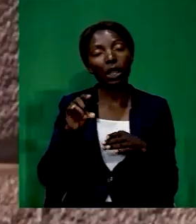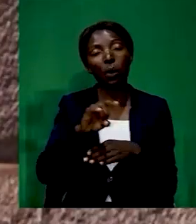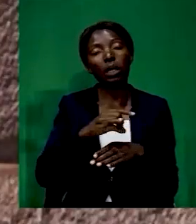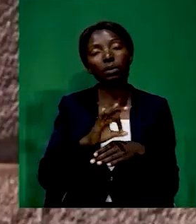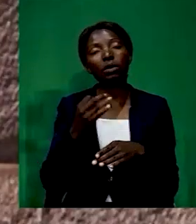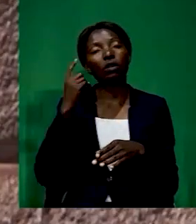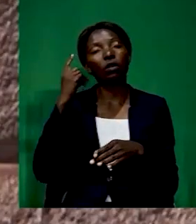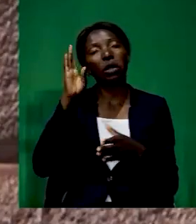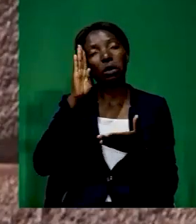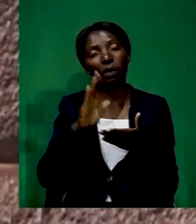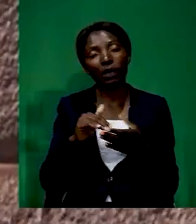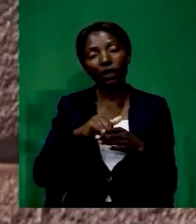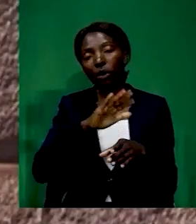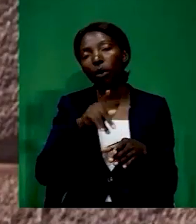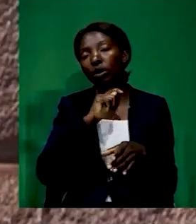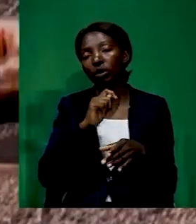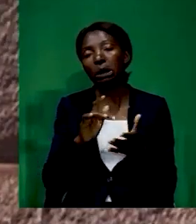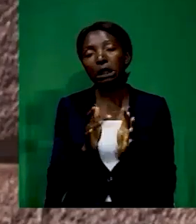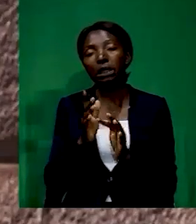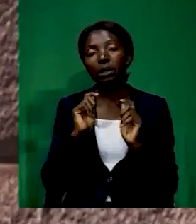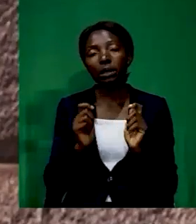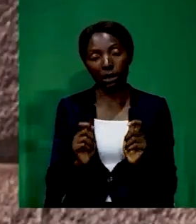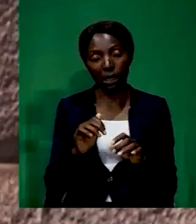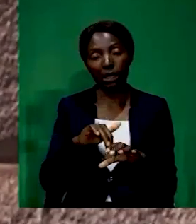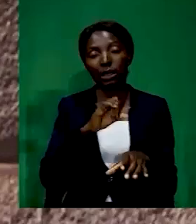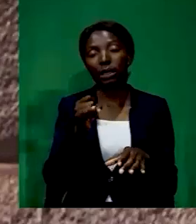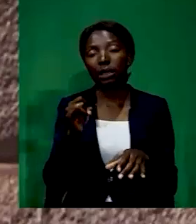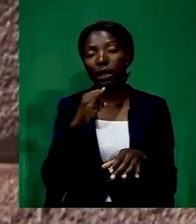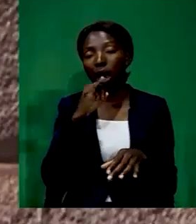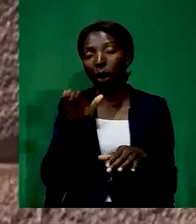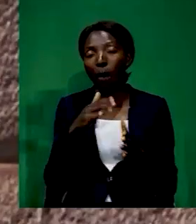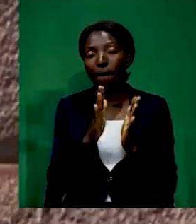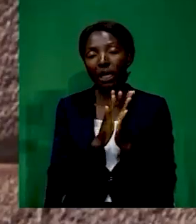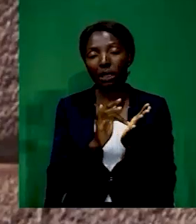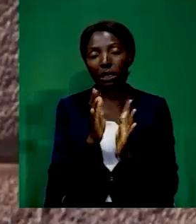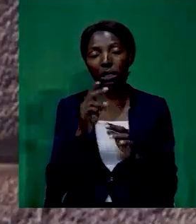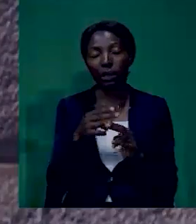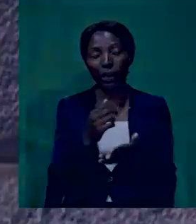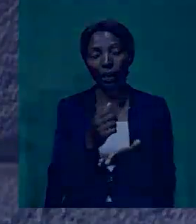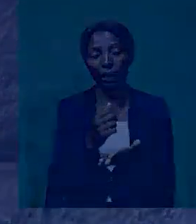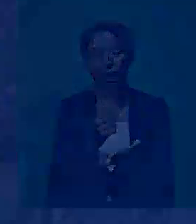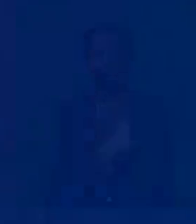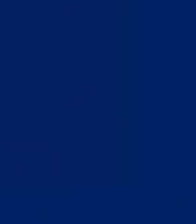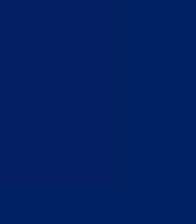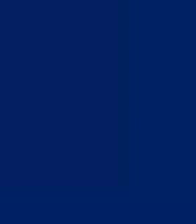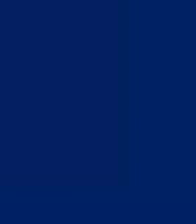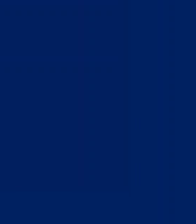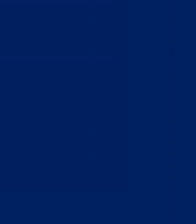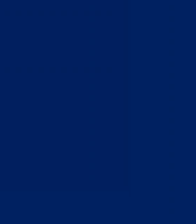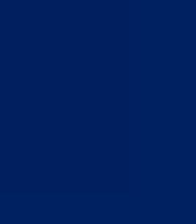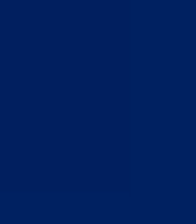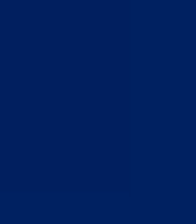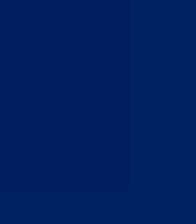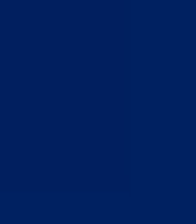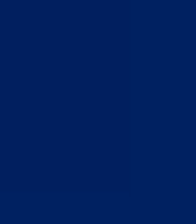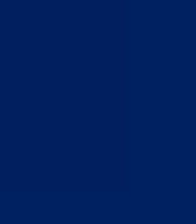waMwari. Takatenda mzvokwadi yese ya akadzidzisa. Ndokuna mata kwedu muzita ra Jesu Kristu. Amen. Uya